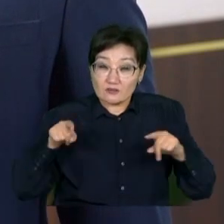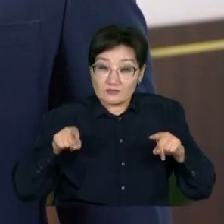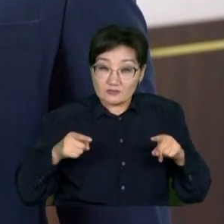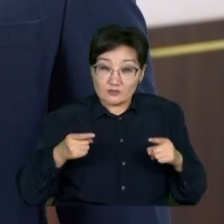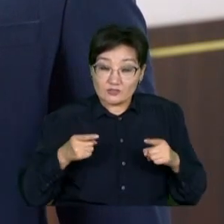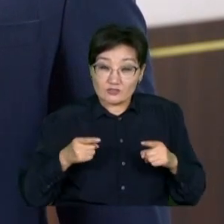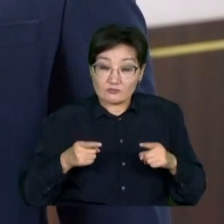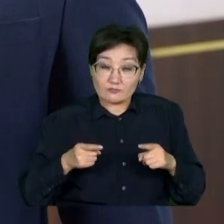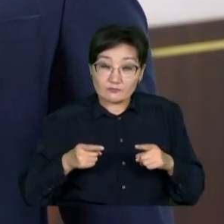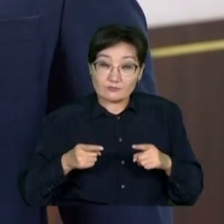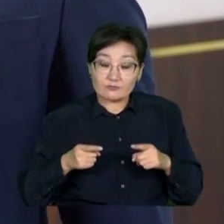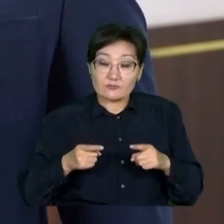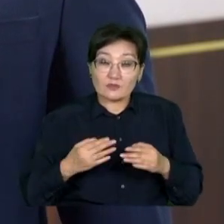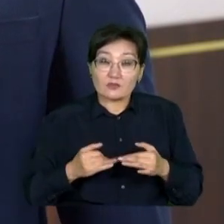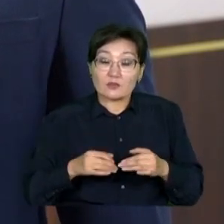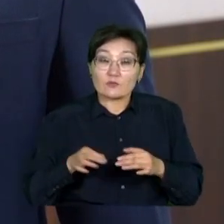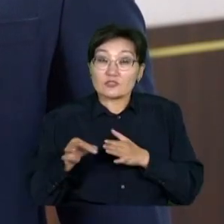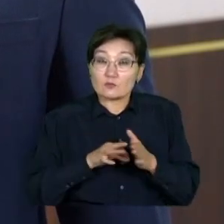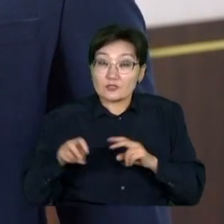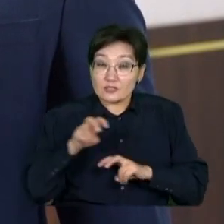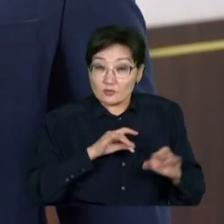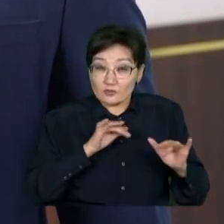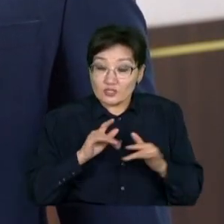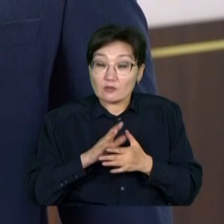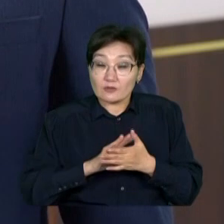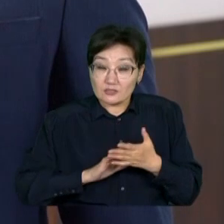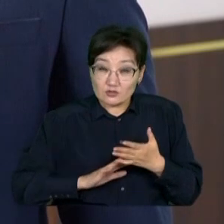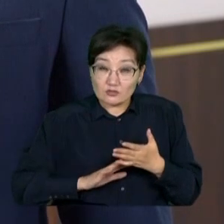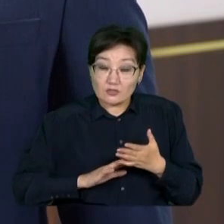изолятор временного содержания. Оперативно-следственные мероприятия